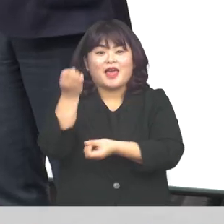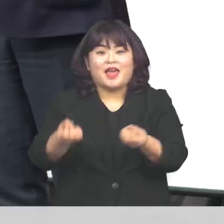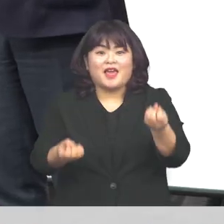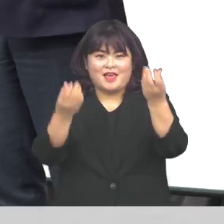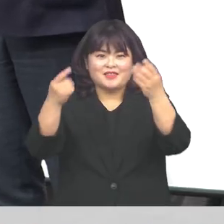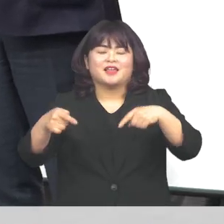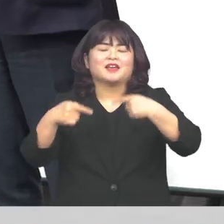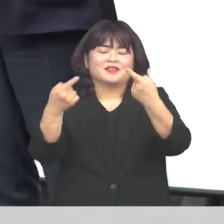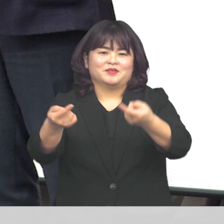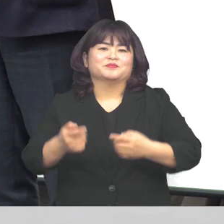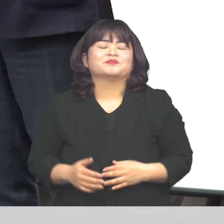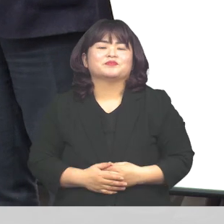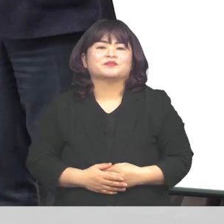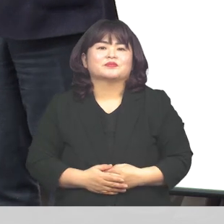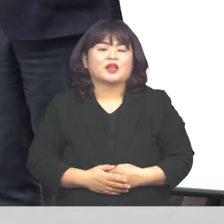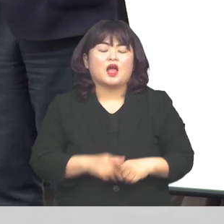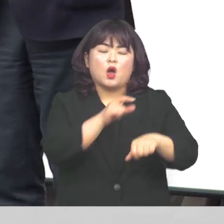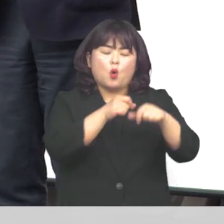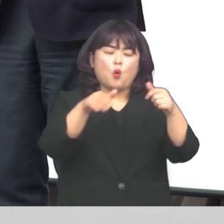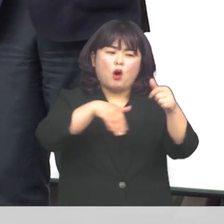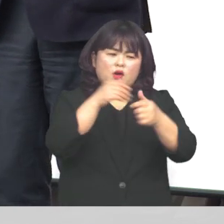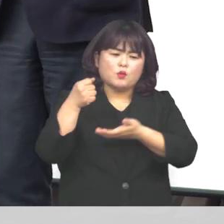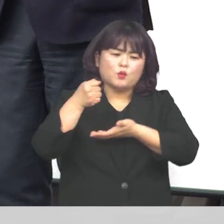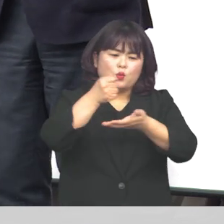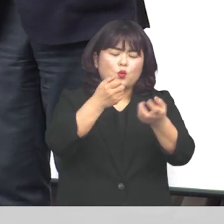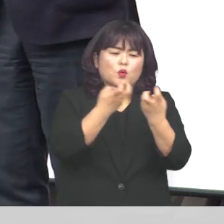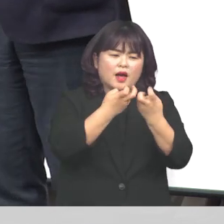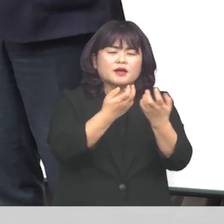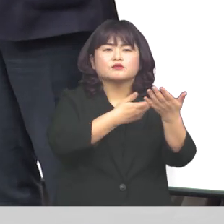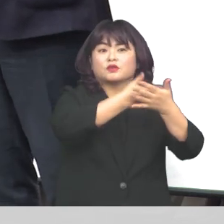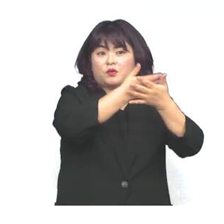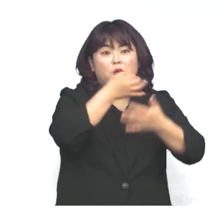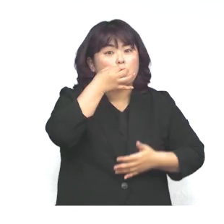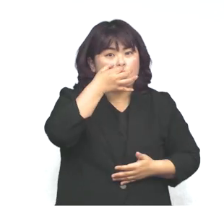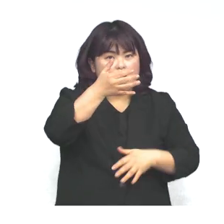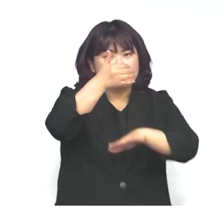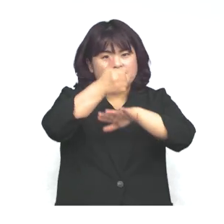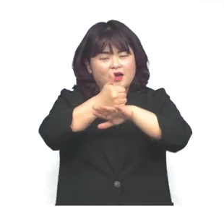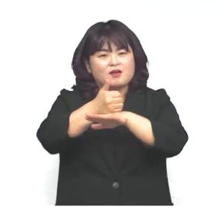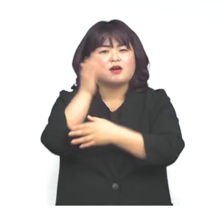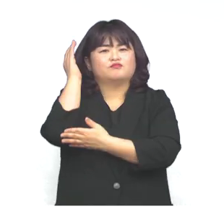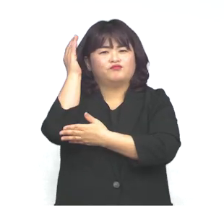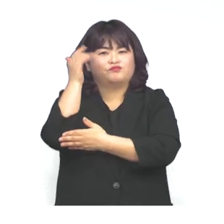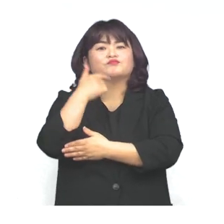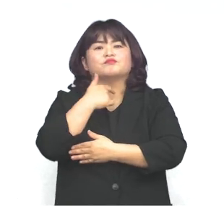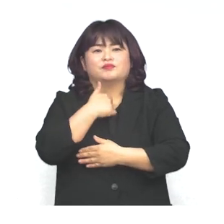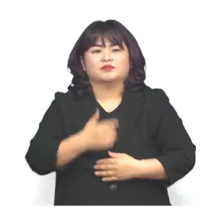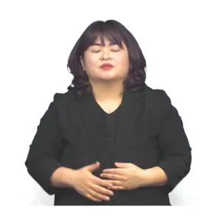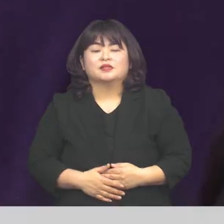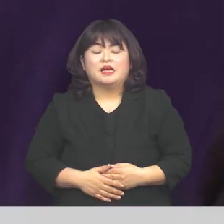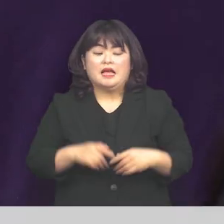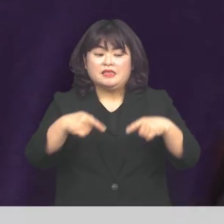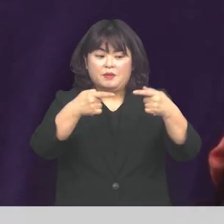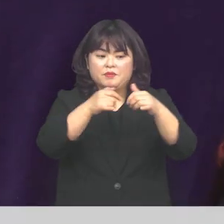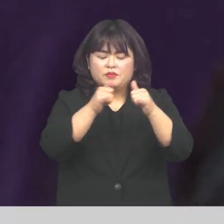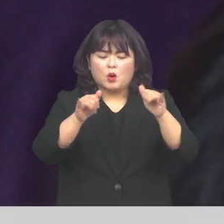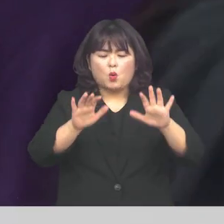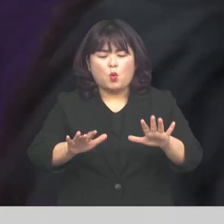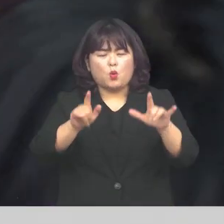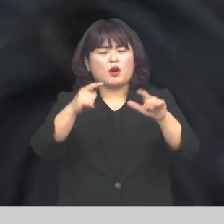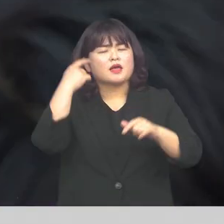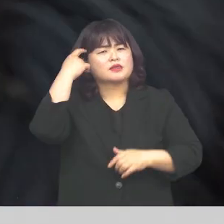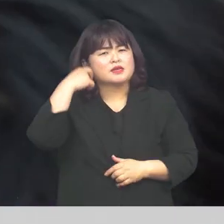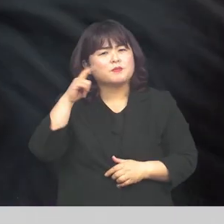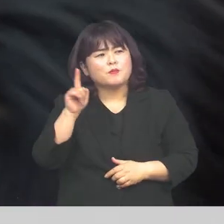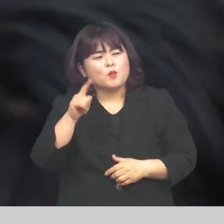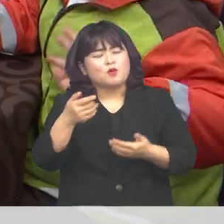이날 행사에선 시민 참여로 이뤄진 환경 보전 활동의 영상 상영과 성과 발표가 진행됐으며 참여자들은 올 한